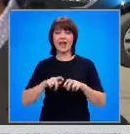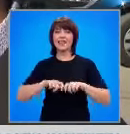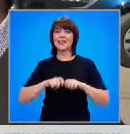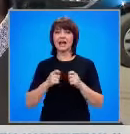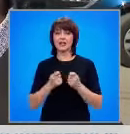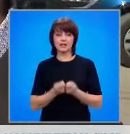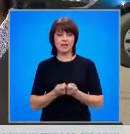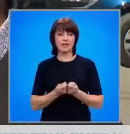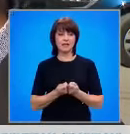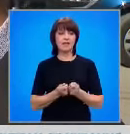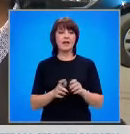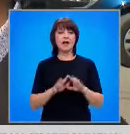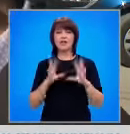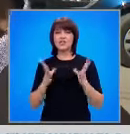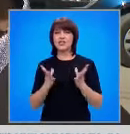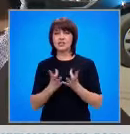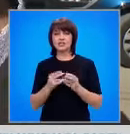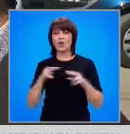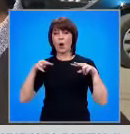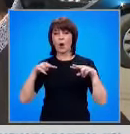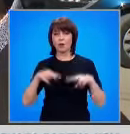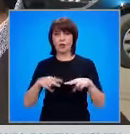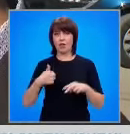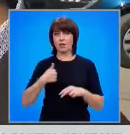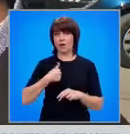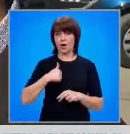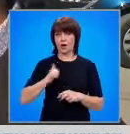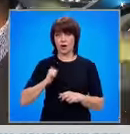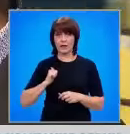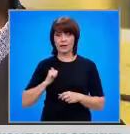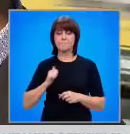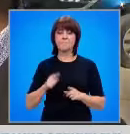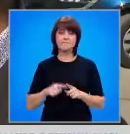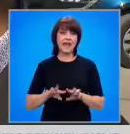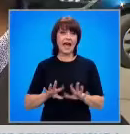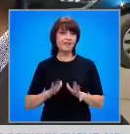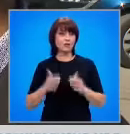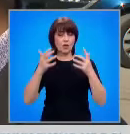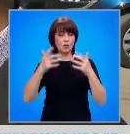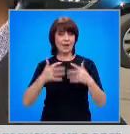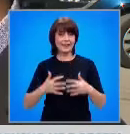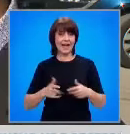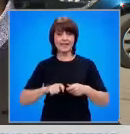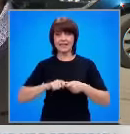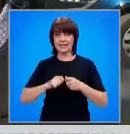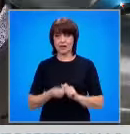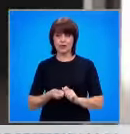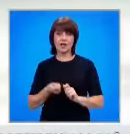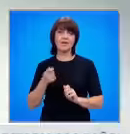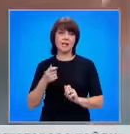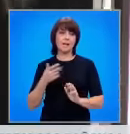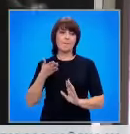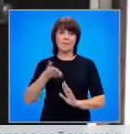съгласно компетентността на всички контролни органи, както и евентуално данни за нарушаване на изборните права на